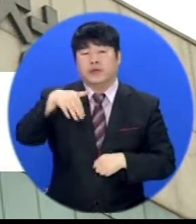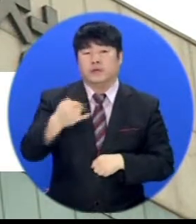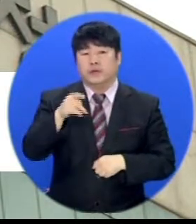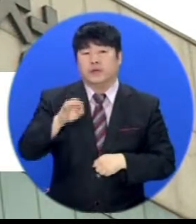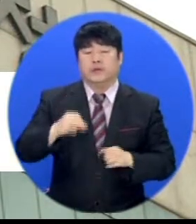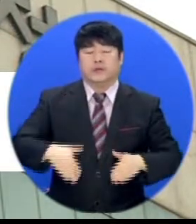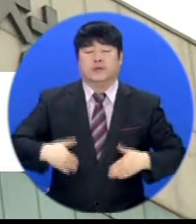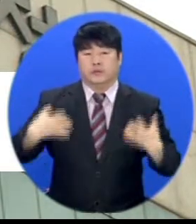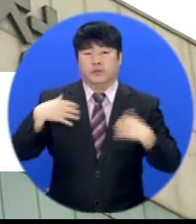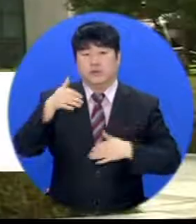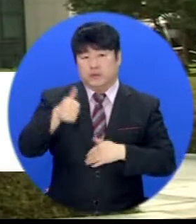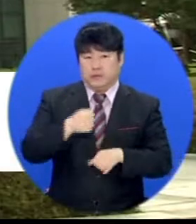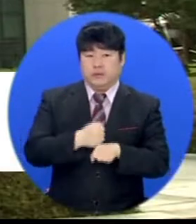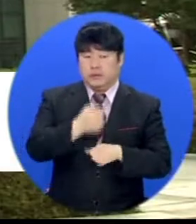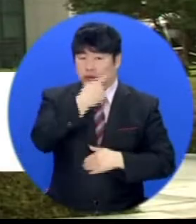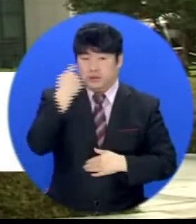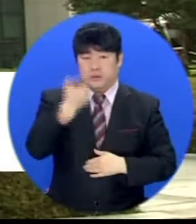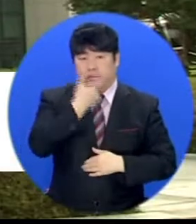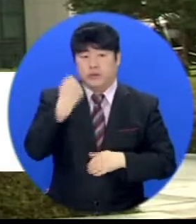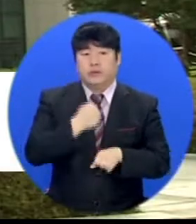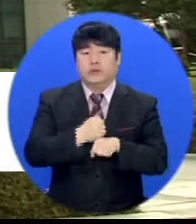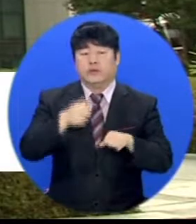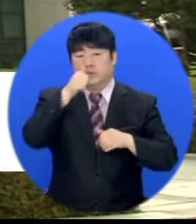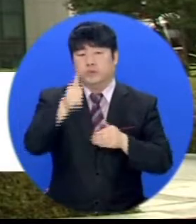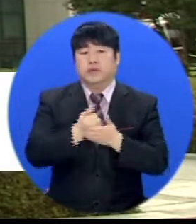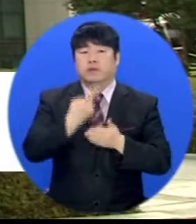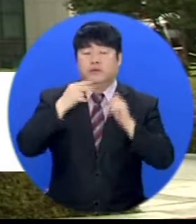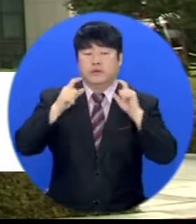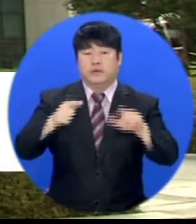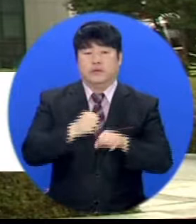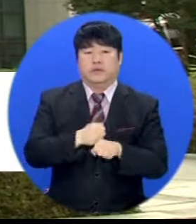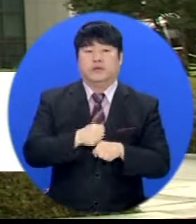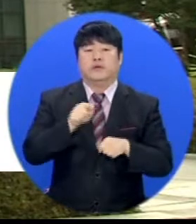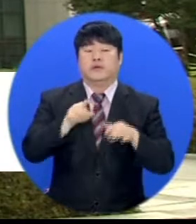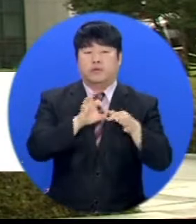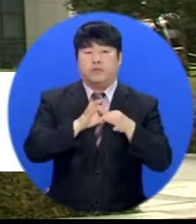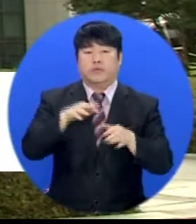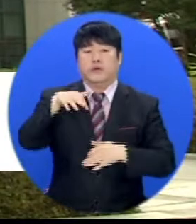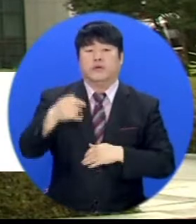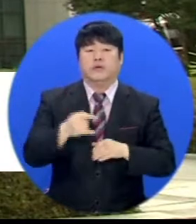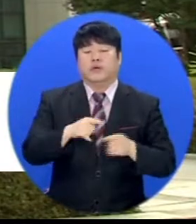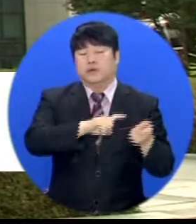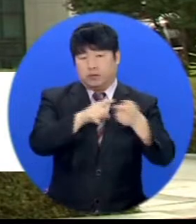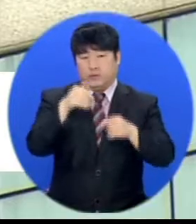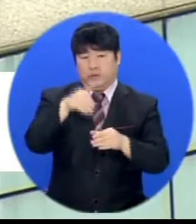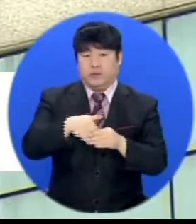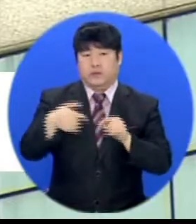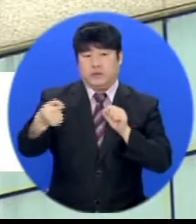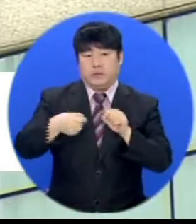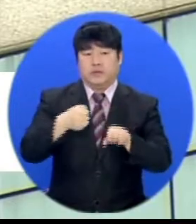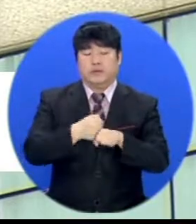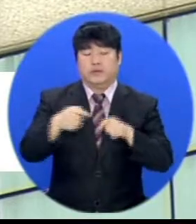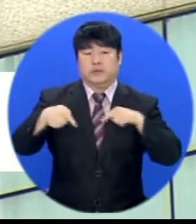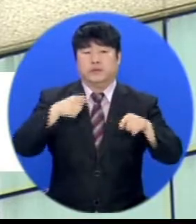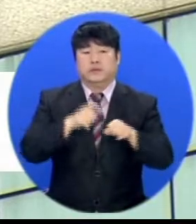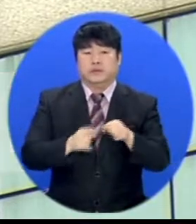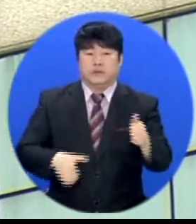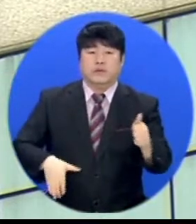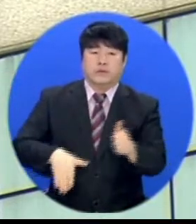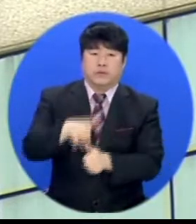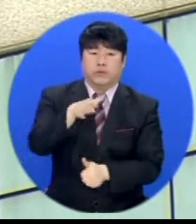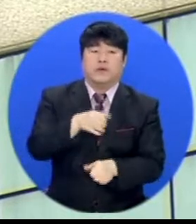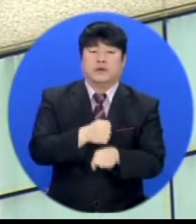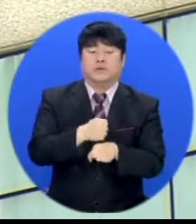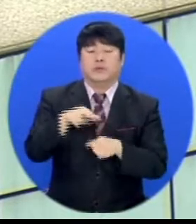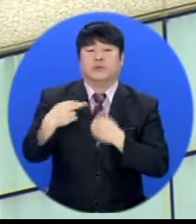등을 이유로 무혐의 처분했습니다. 이와 관련해 최 전 총장은 총선을 앞둔 시기에 정치적으로 시도된